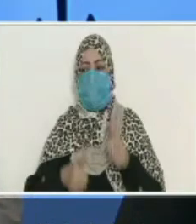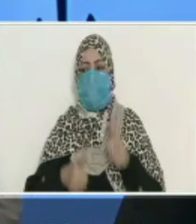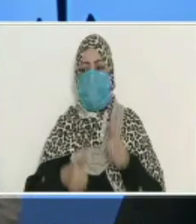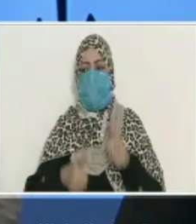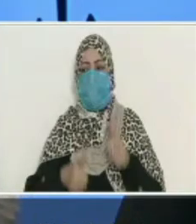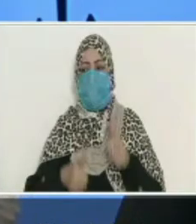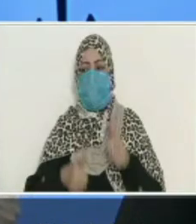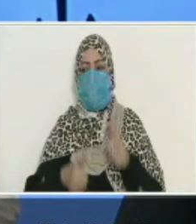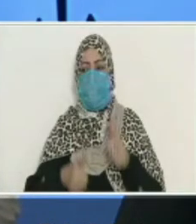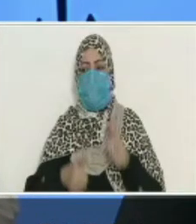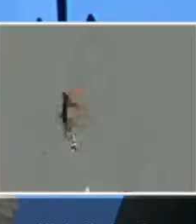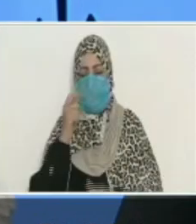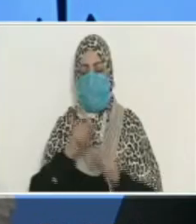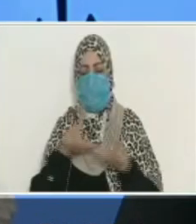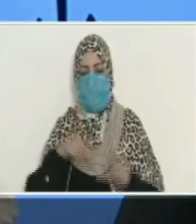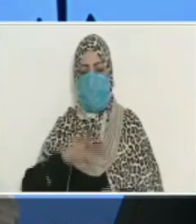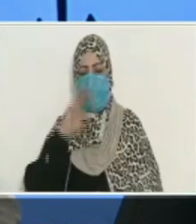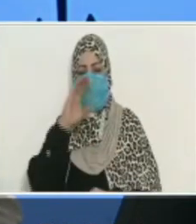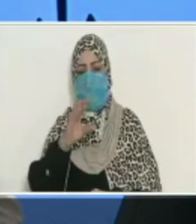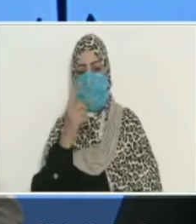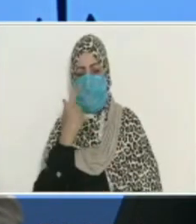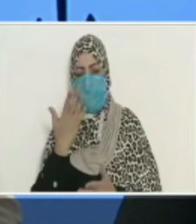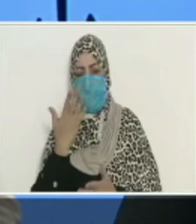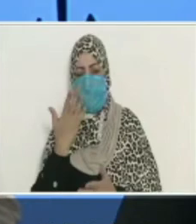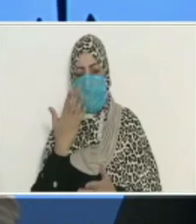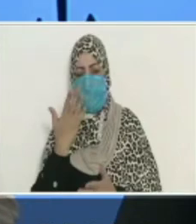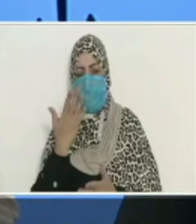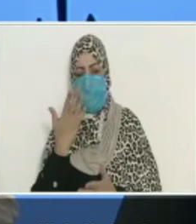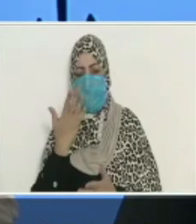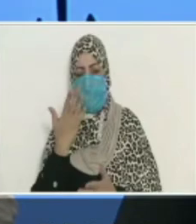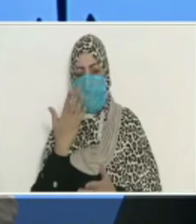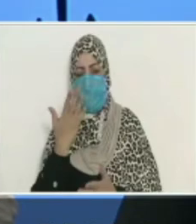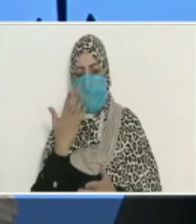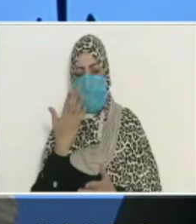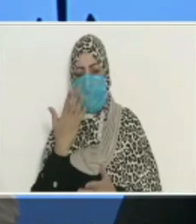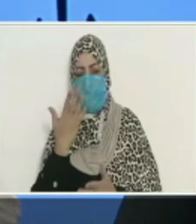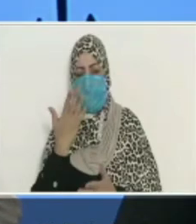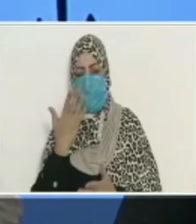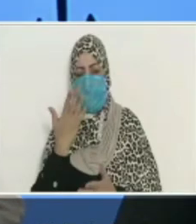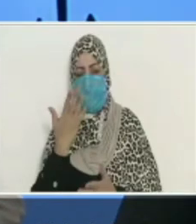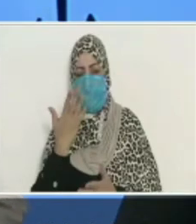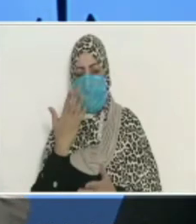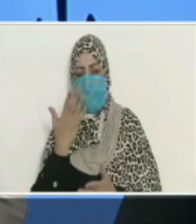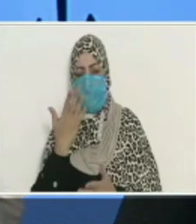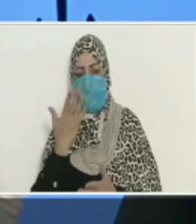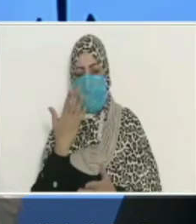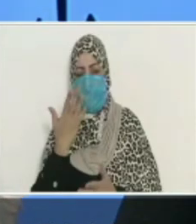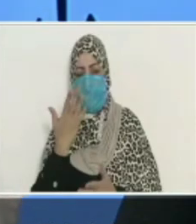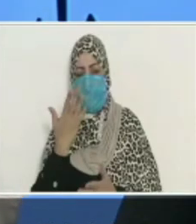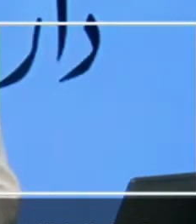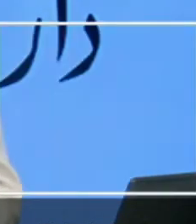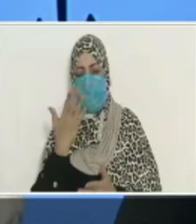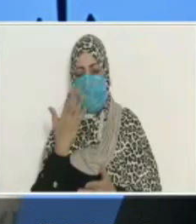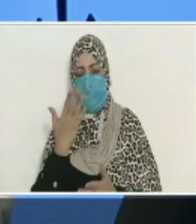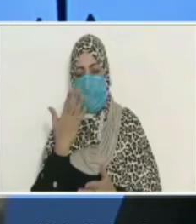يمكن معنا الأخ سليم أيضا في سؤاله، هل الجهاد في فلسطين الآن فرض عين أو فرض كفاية؟